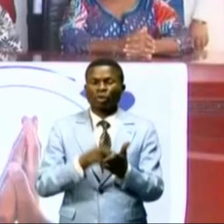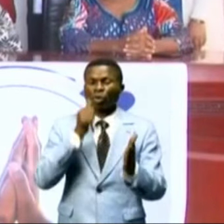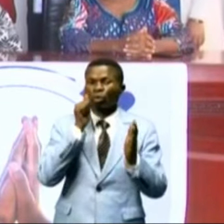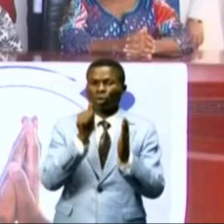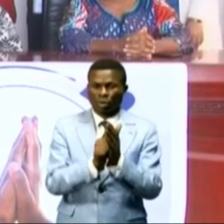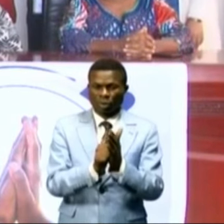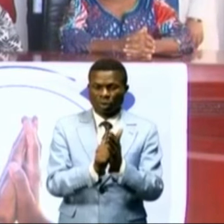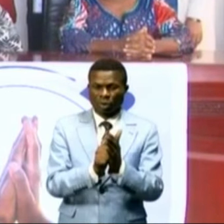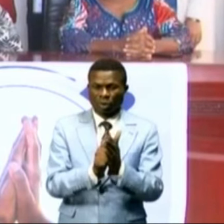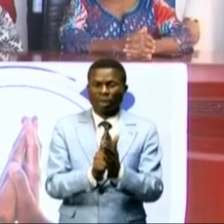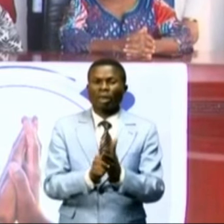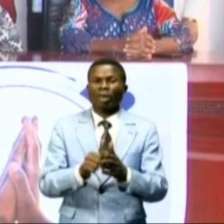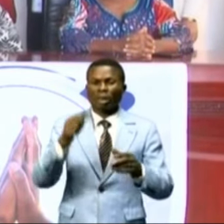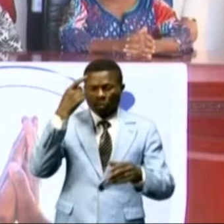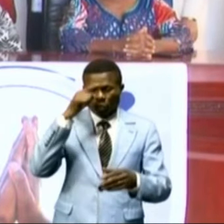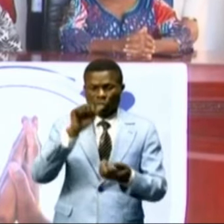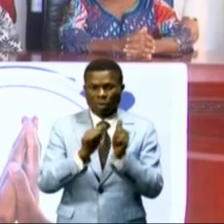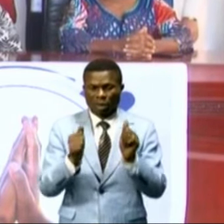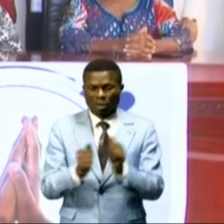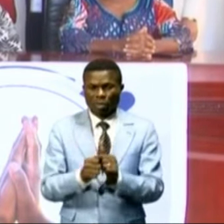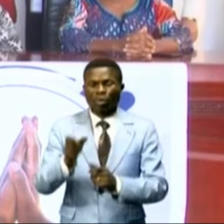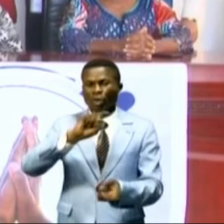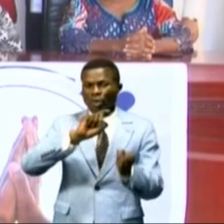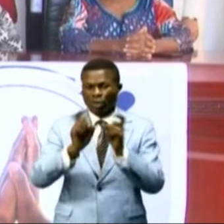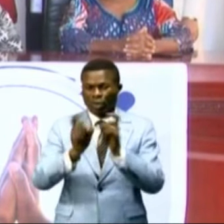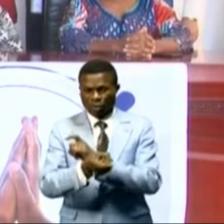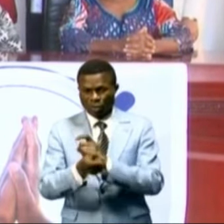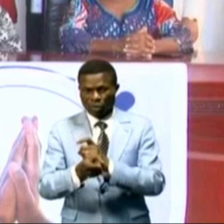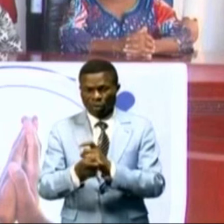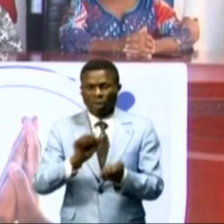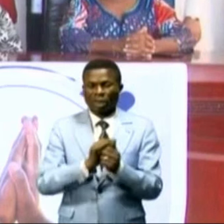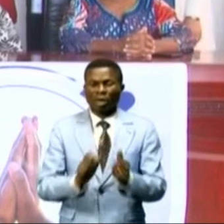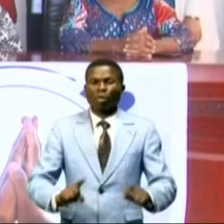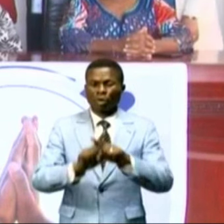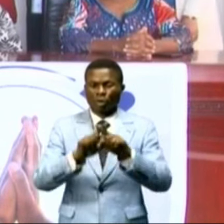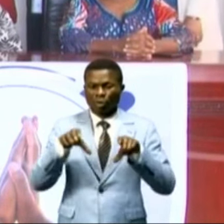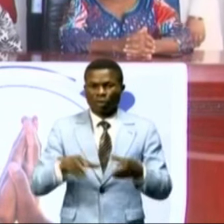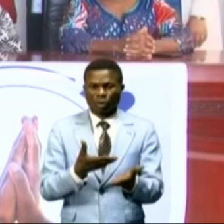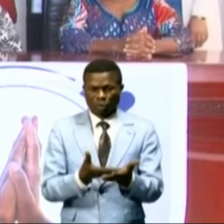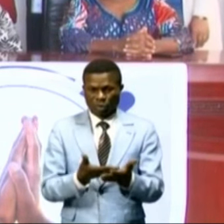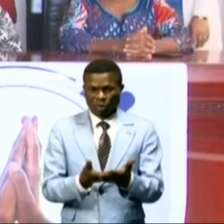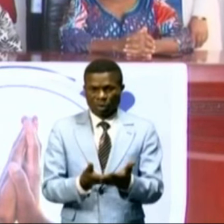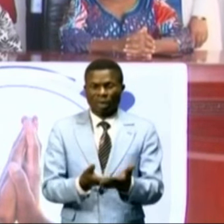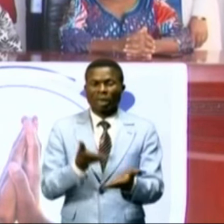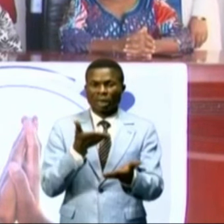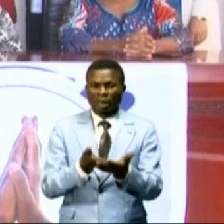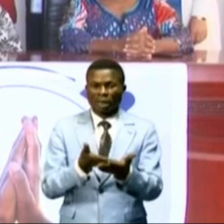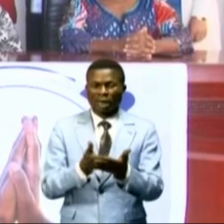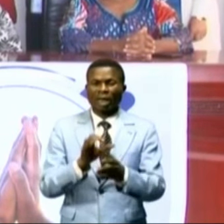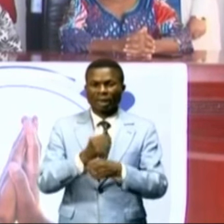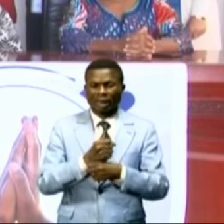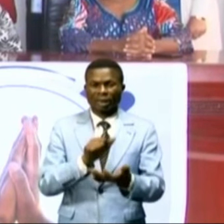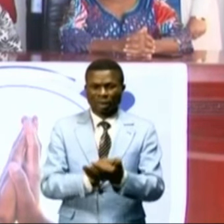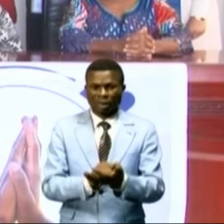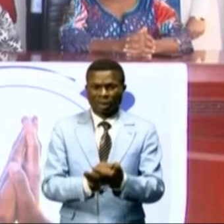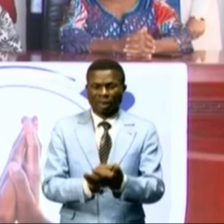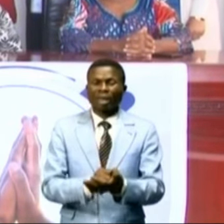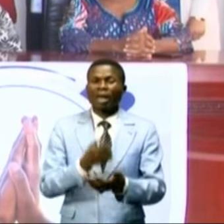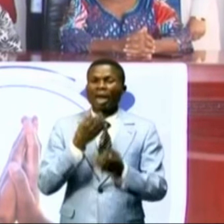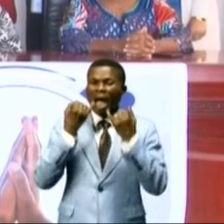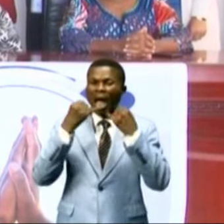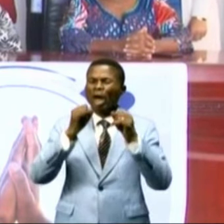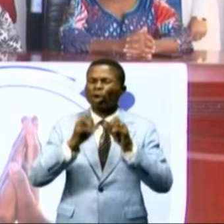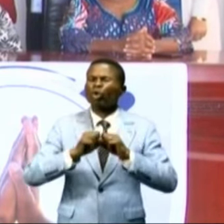portant mise en œuvre des mécanismes alternatifs de règlement de conflits en RDC. Ceci constituera un signal